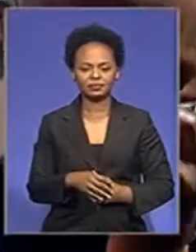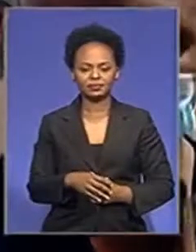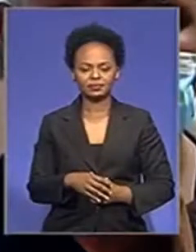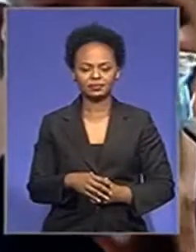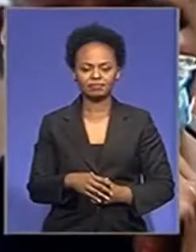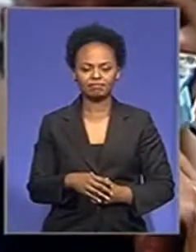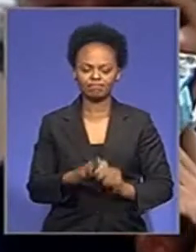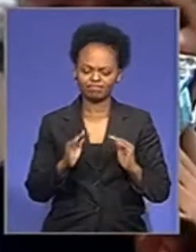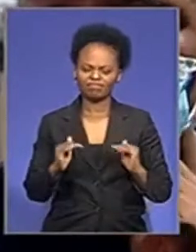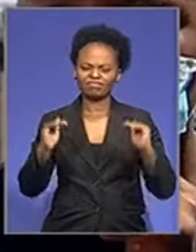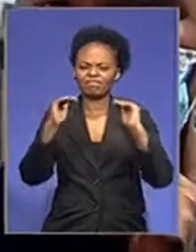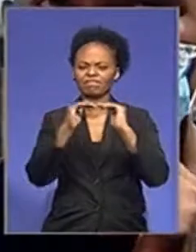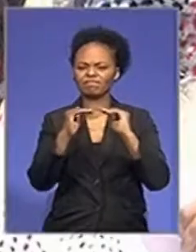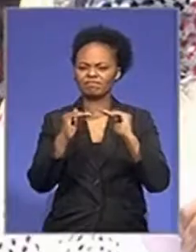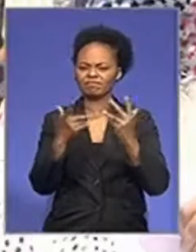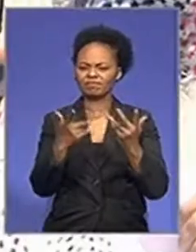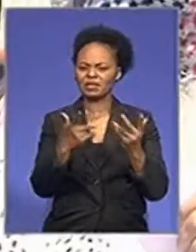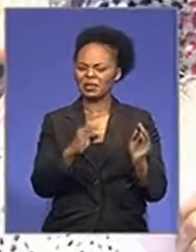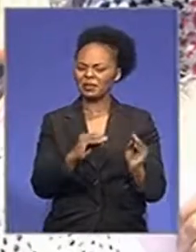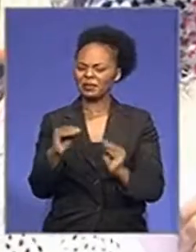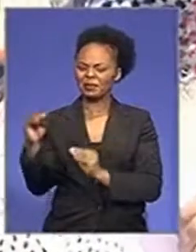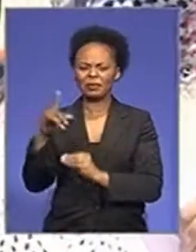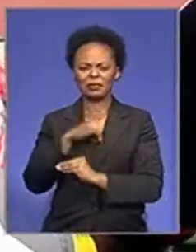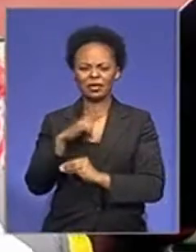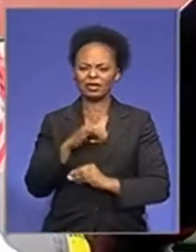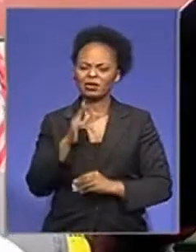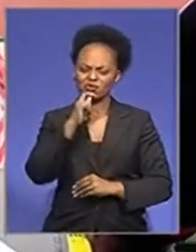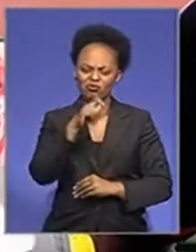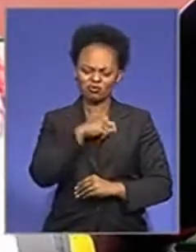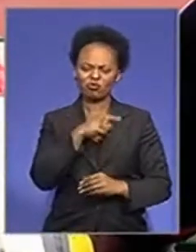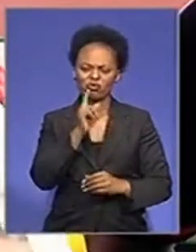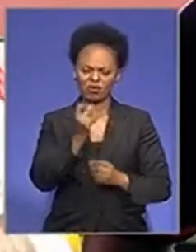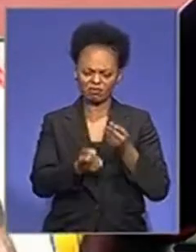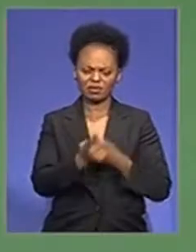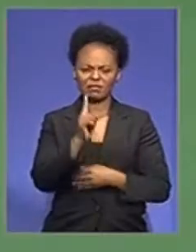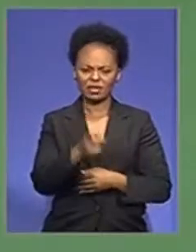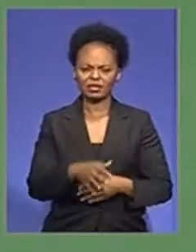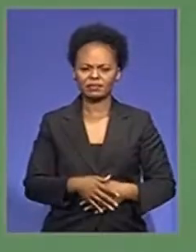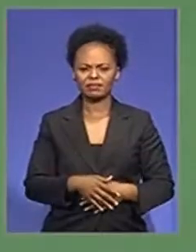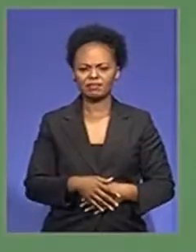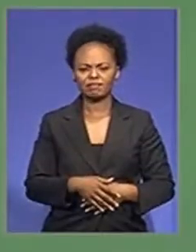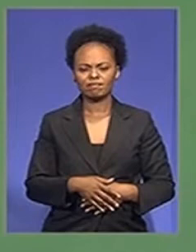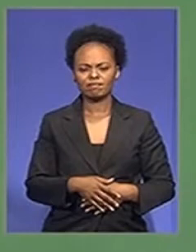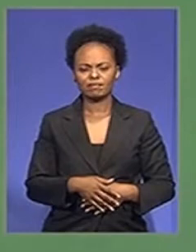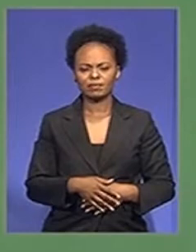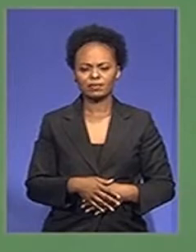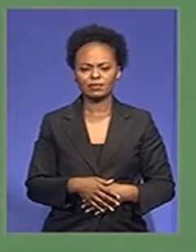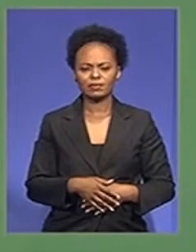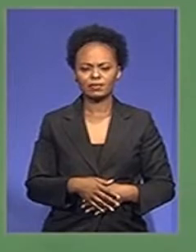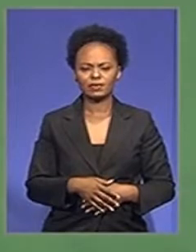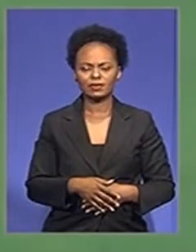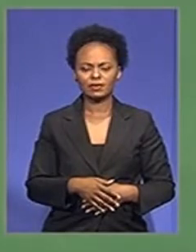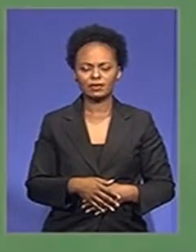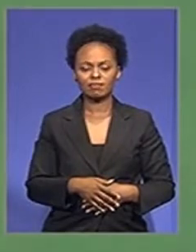Justice delayed, justice denied for how long? O tlamela nnete e tswe Government rona go etsalang ka Senzo. Tetelo ye nngwe